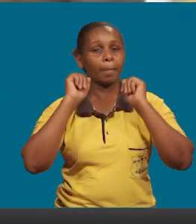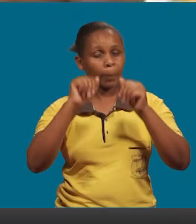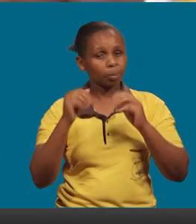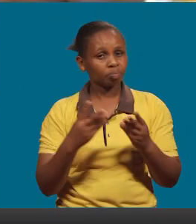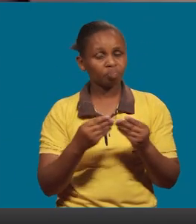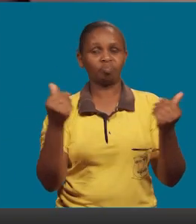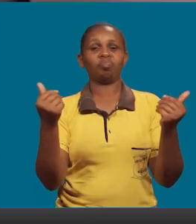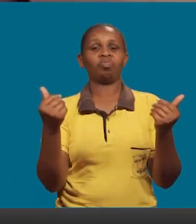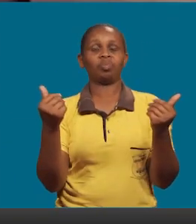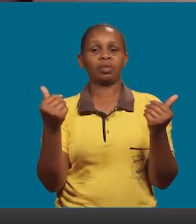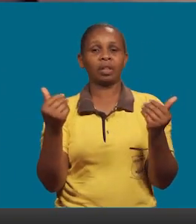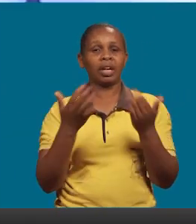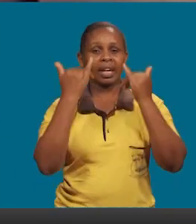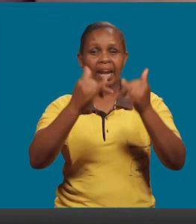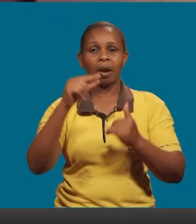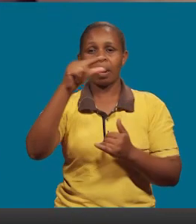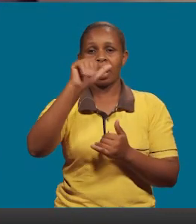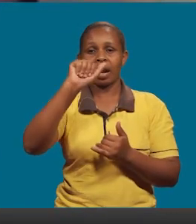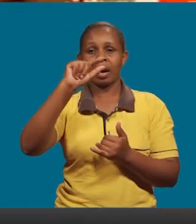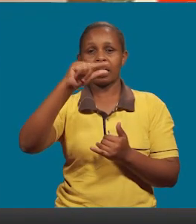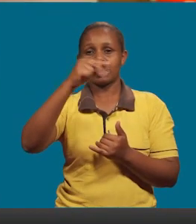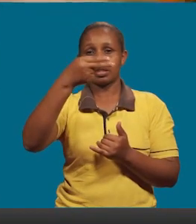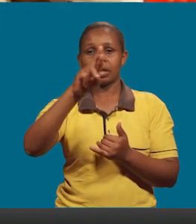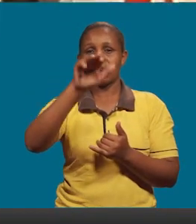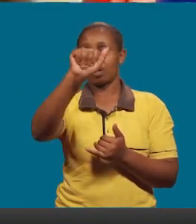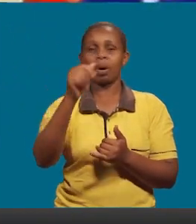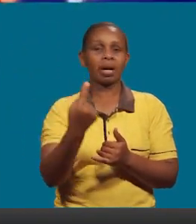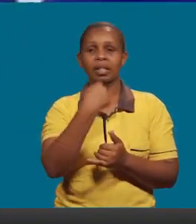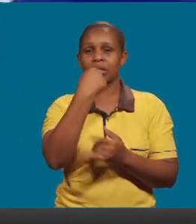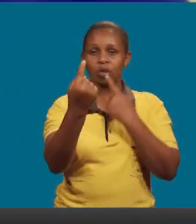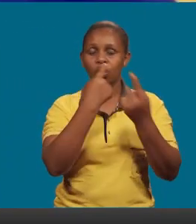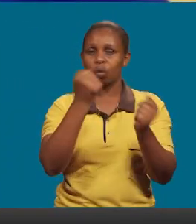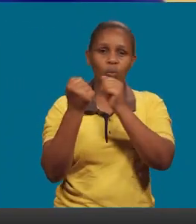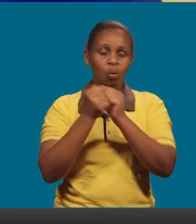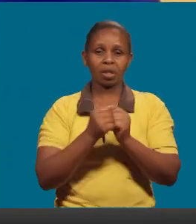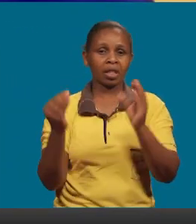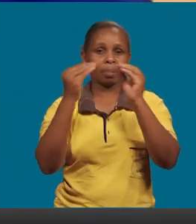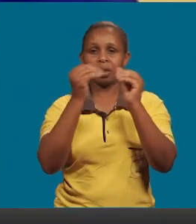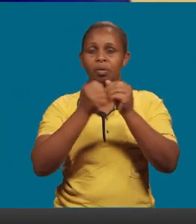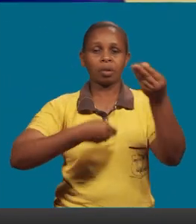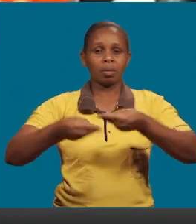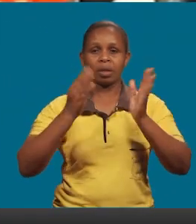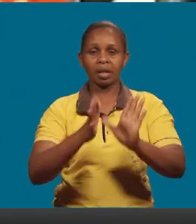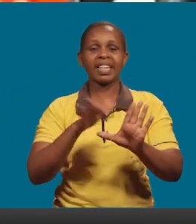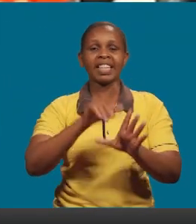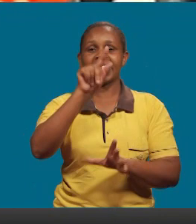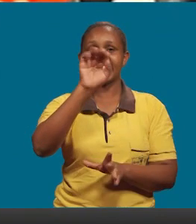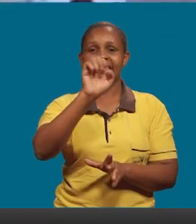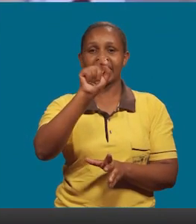have been articulated. Gachagua alizungumza haya alipokuwa kwenye kikao na wafanyabiashara kutoka eneo bunge la